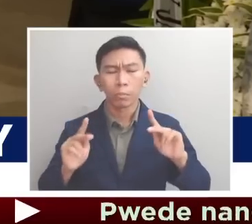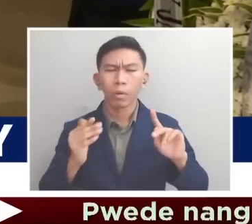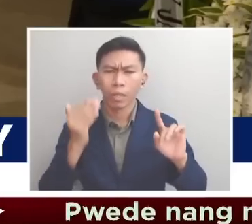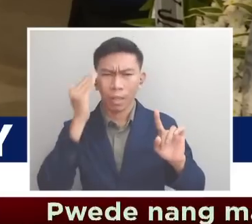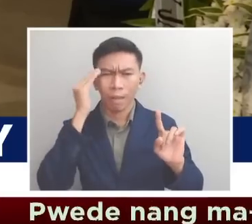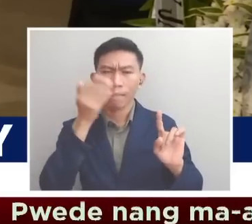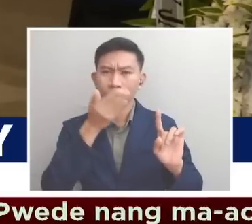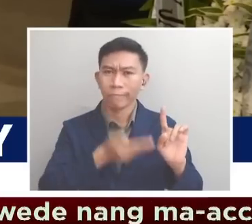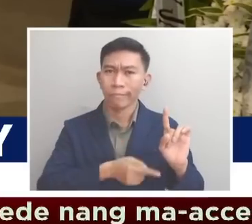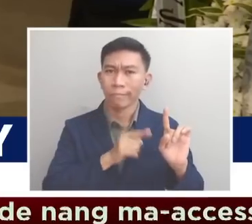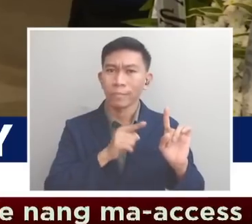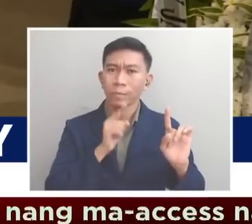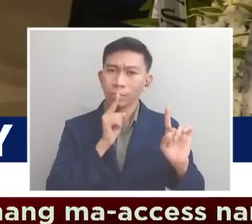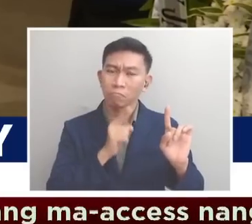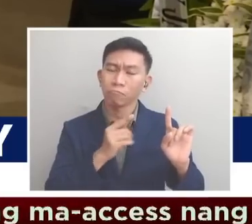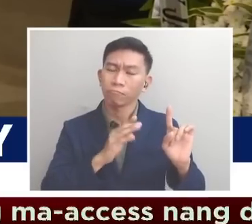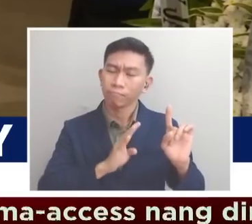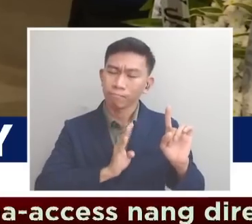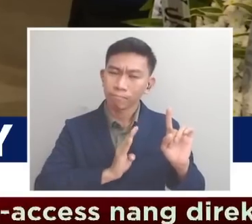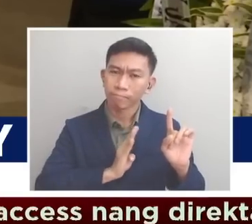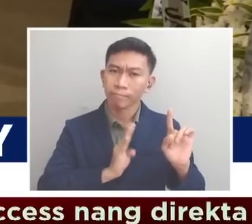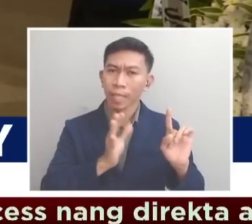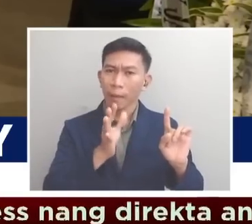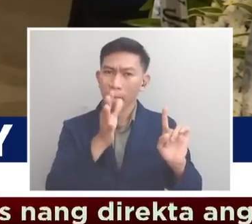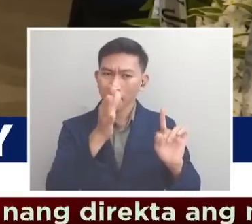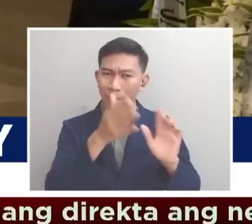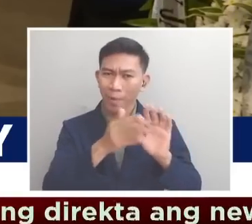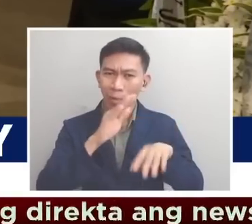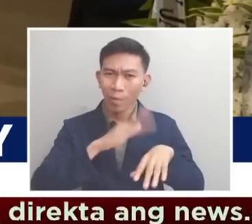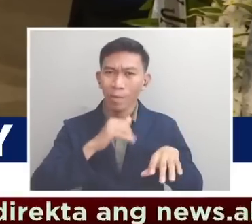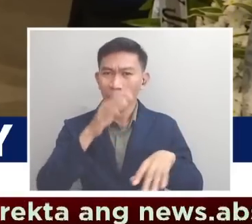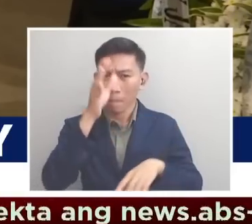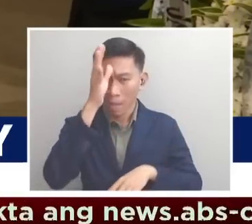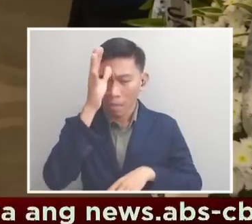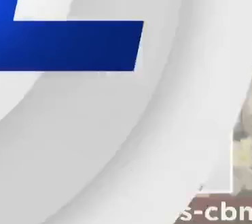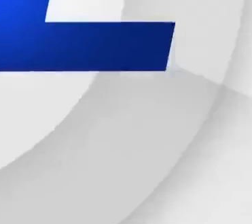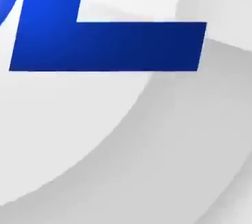tawag na Papa, Lolo Ling at Tatang.